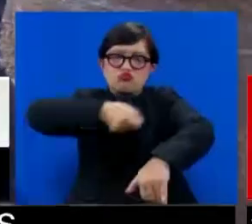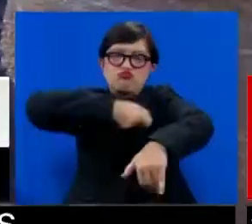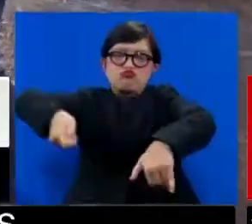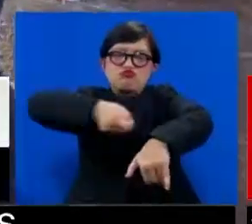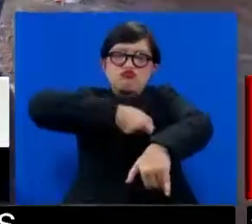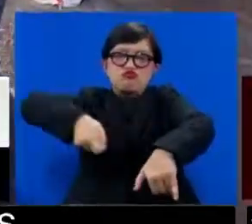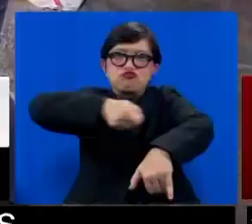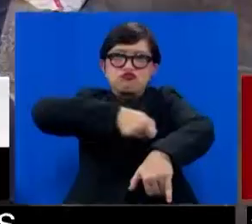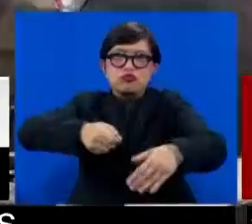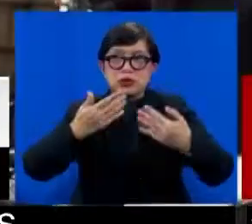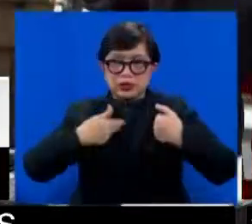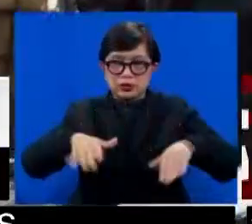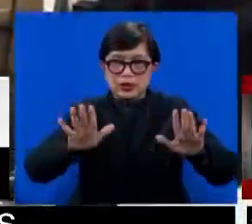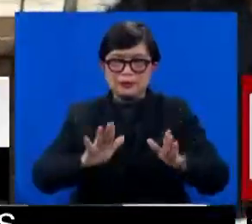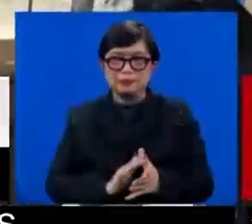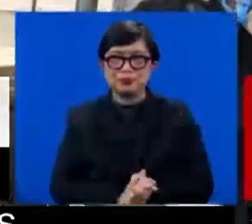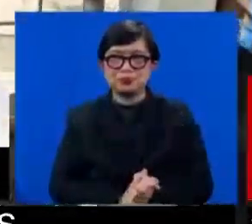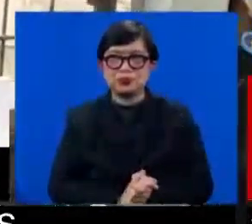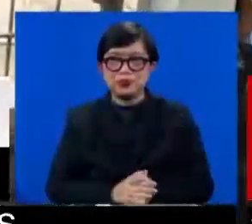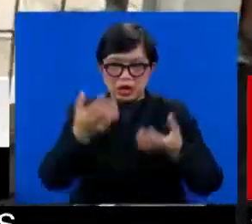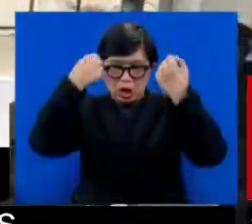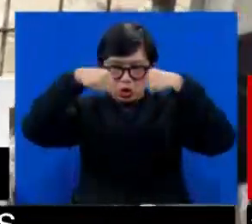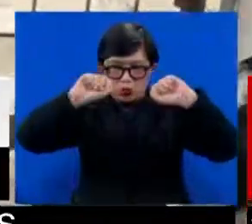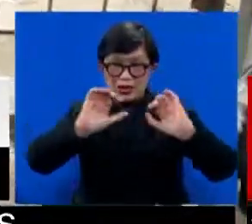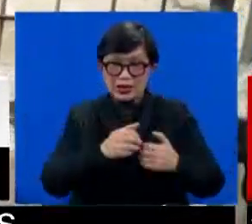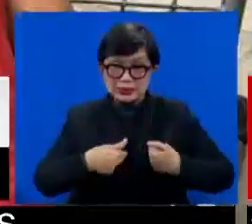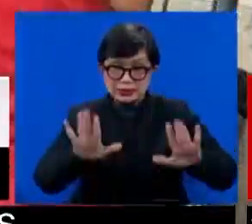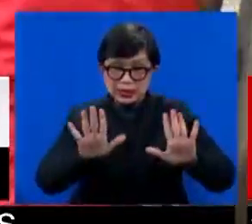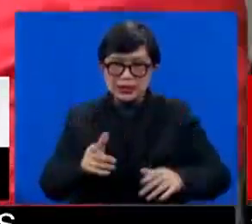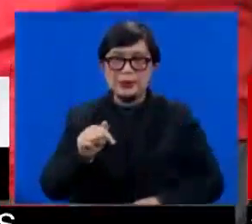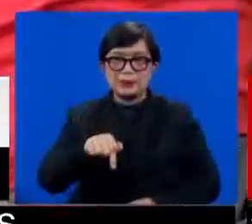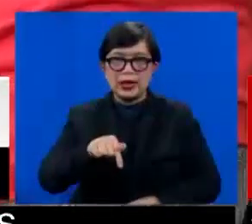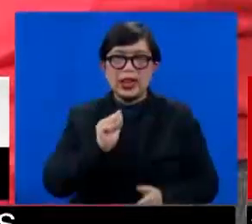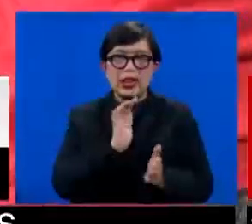bersih, lanjut kita ke kandang kambing. Kegiatannya masih sama, mandi.